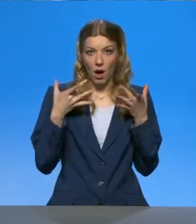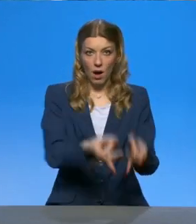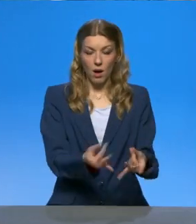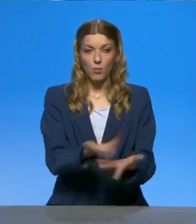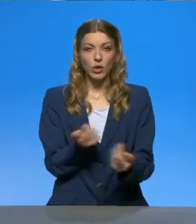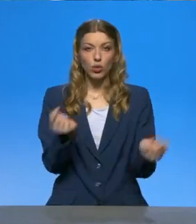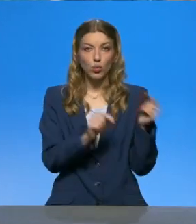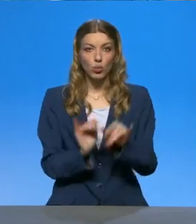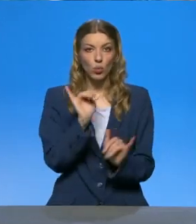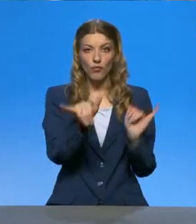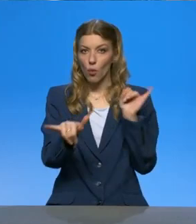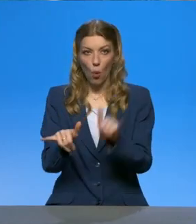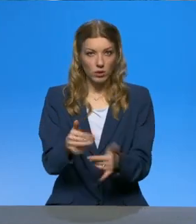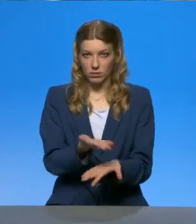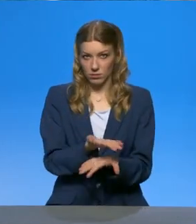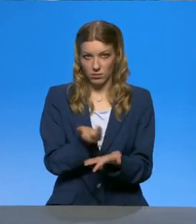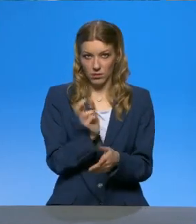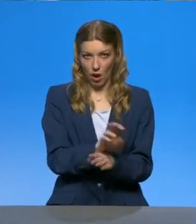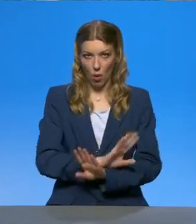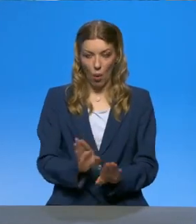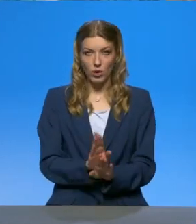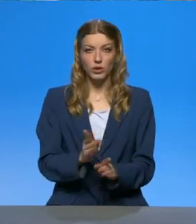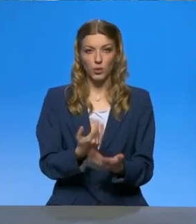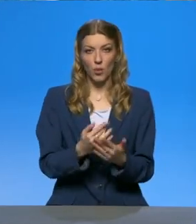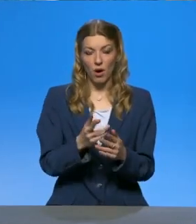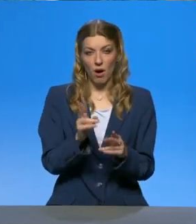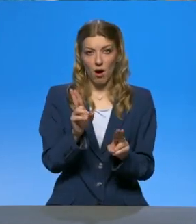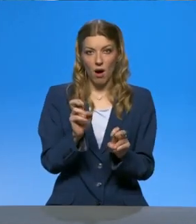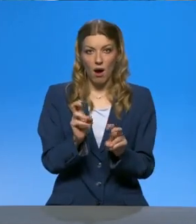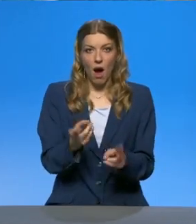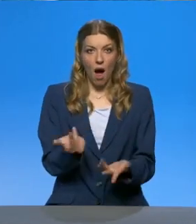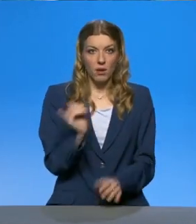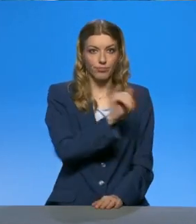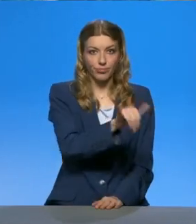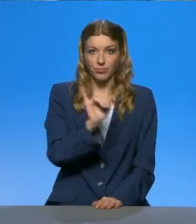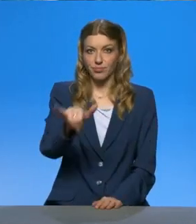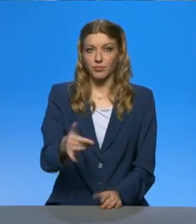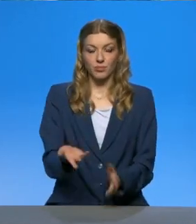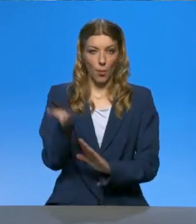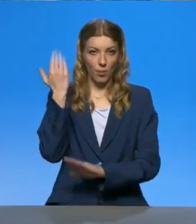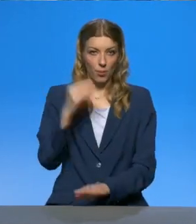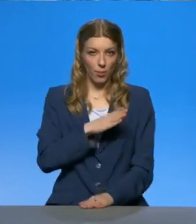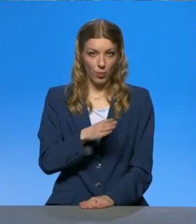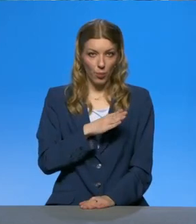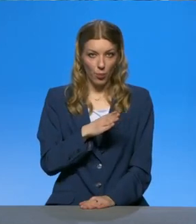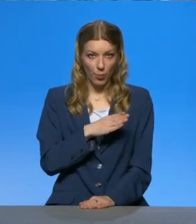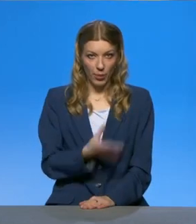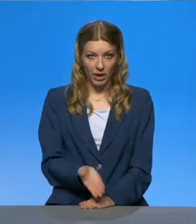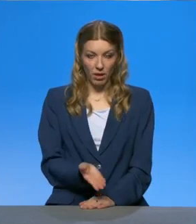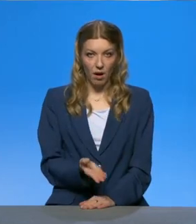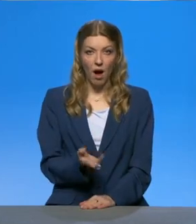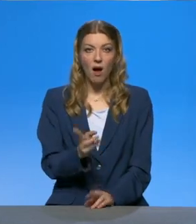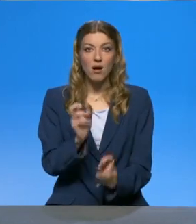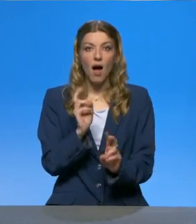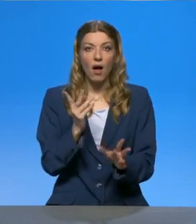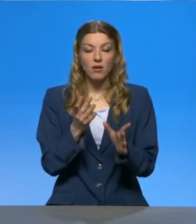другу в гости, перестали забираться в окна к любимым женщинам. Да? Ну, до этого пока с этим не завязали. Но тем не менее, как вырвать из